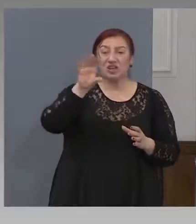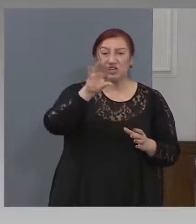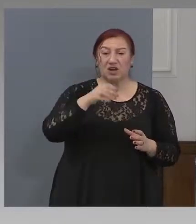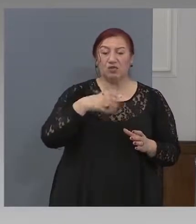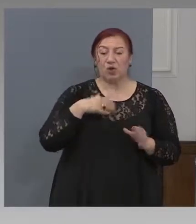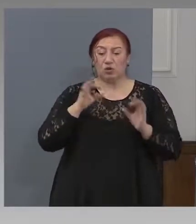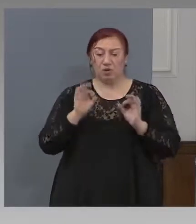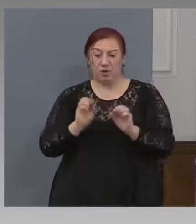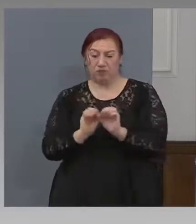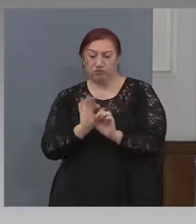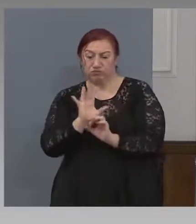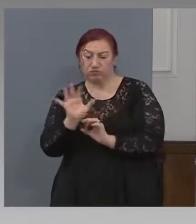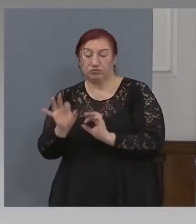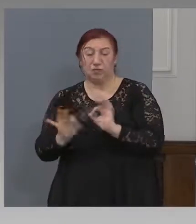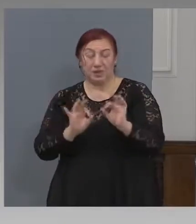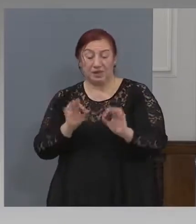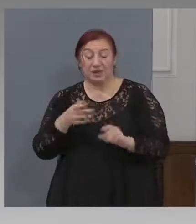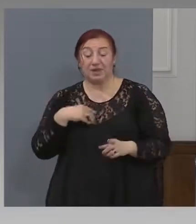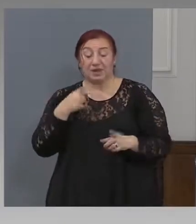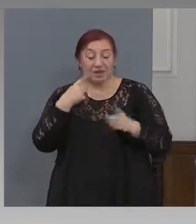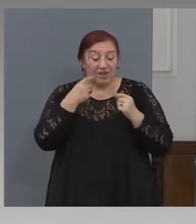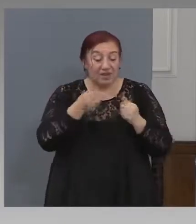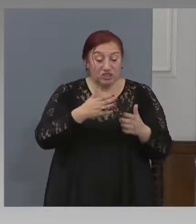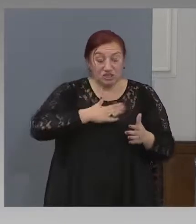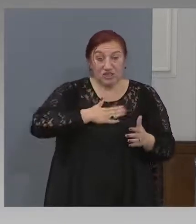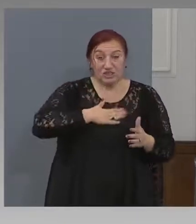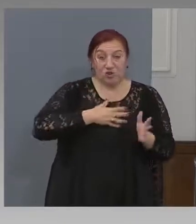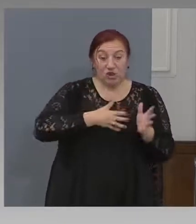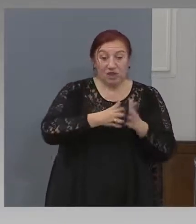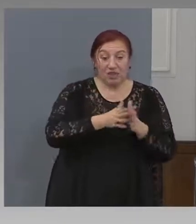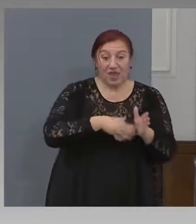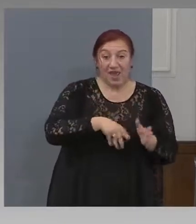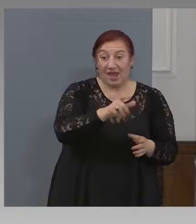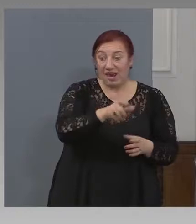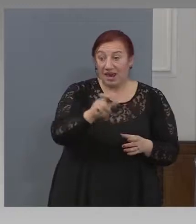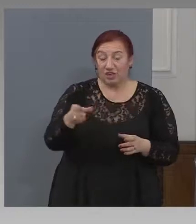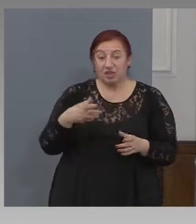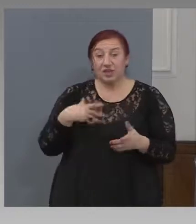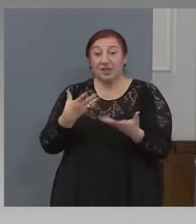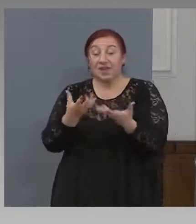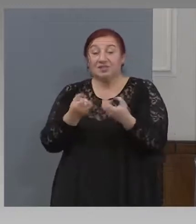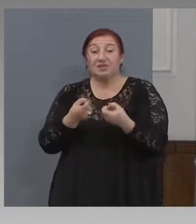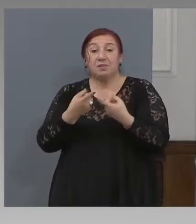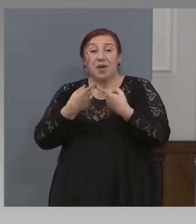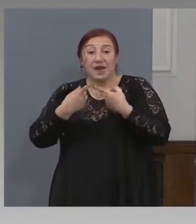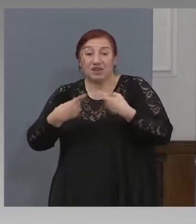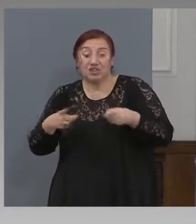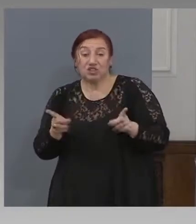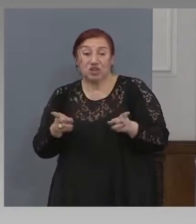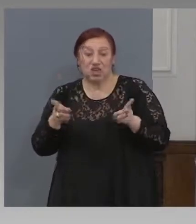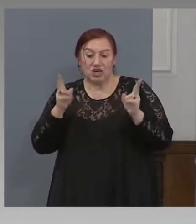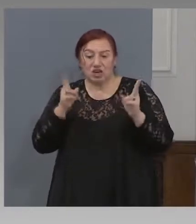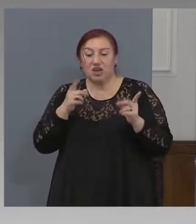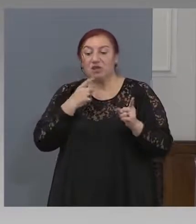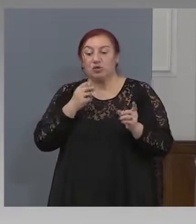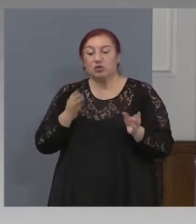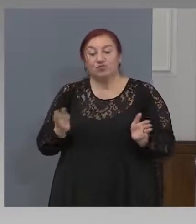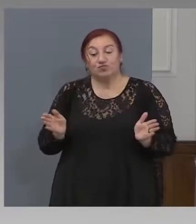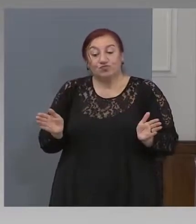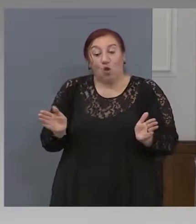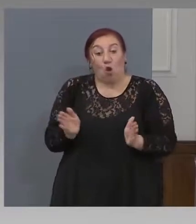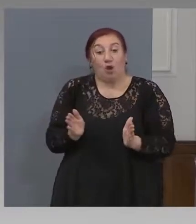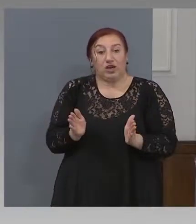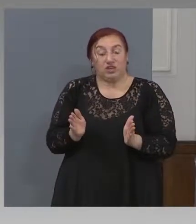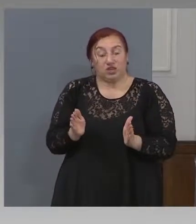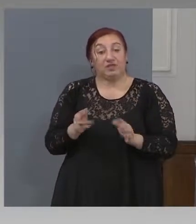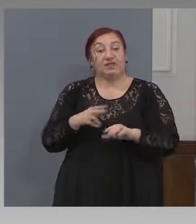за хората, за гражданите, се вземат различни решения, ограничаващи, и